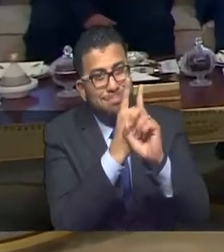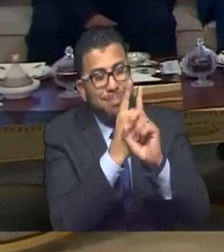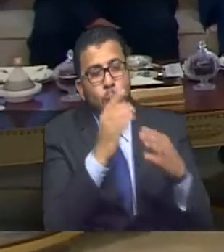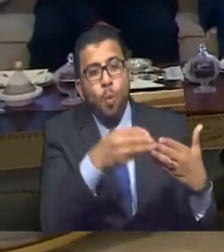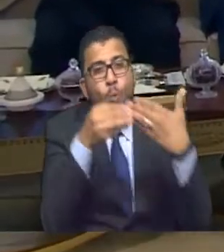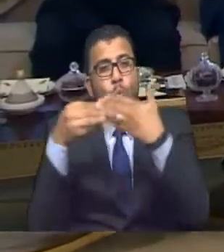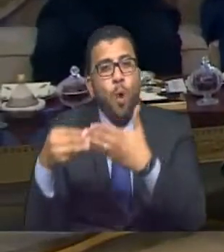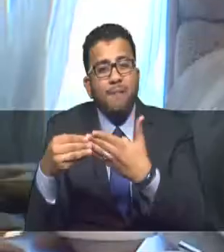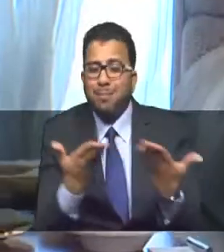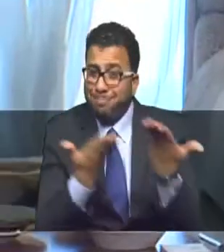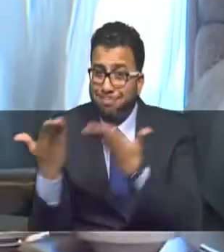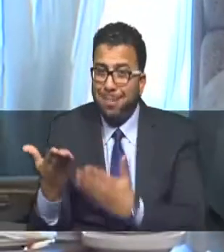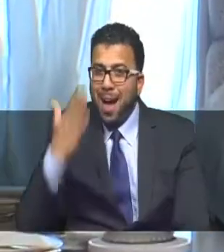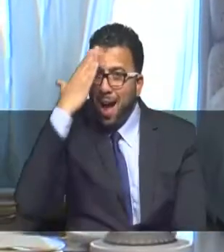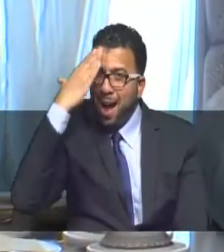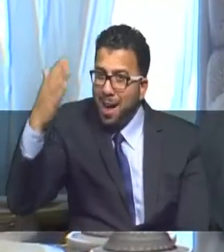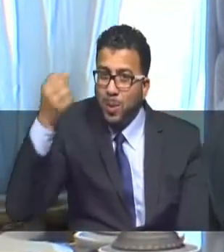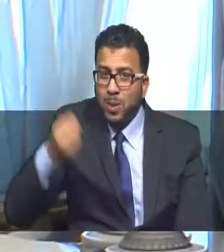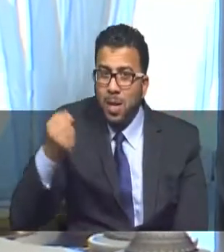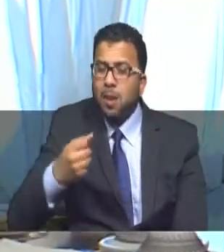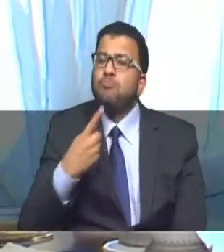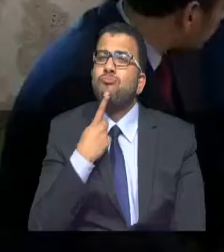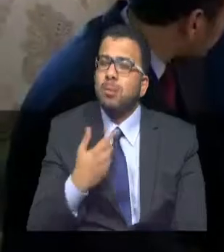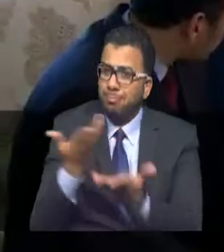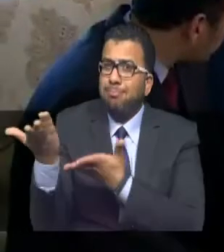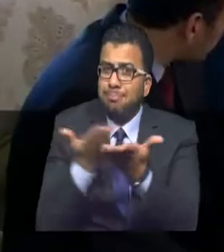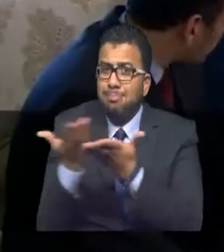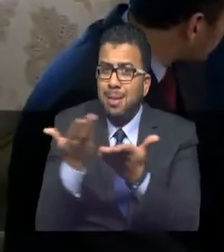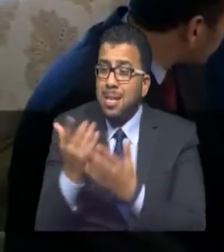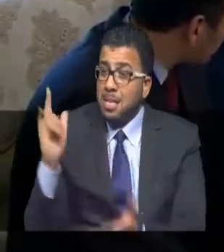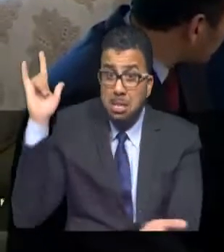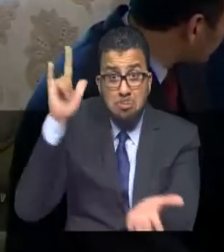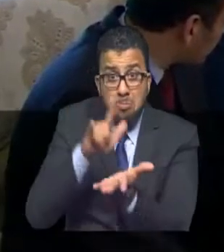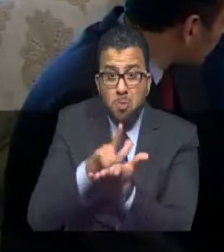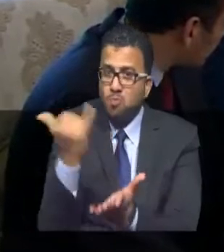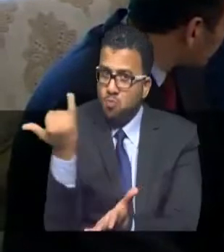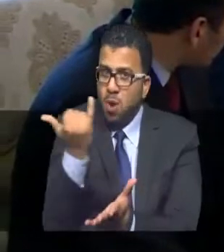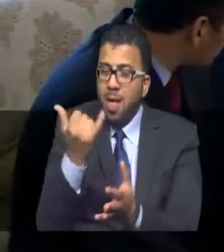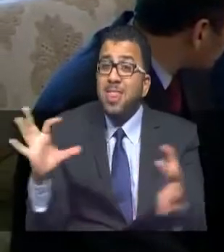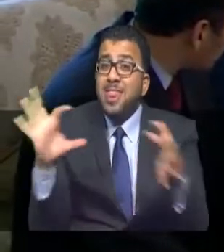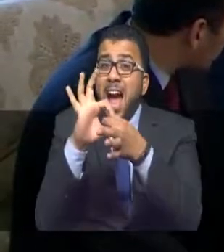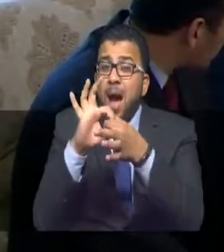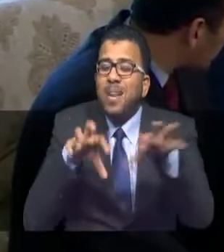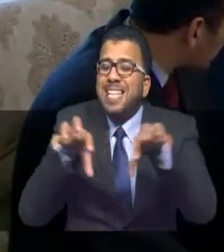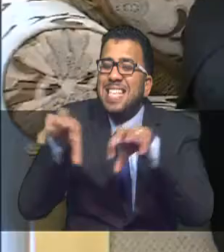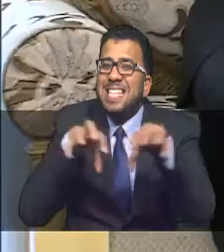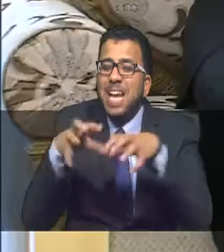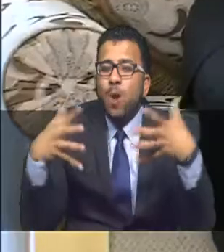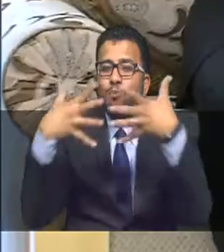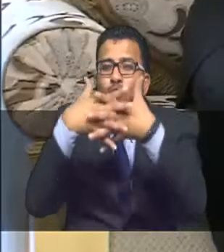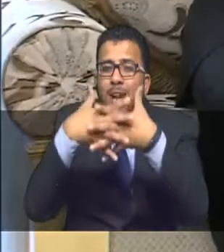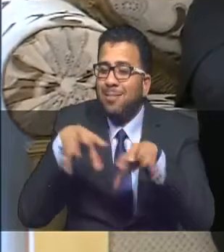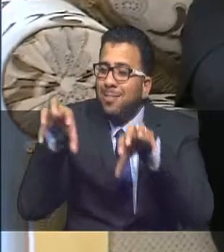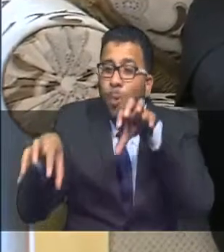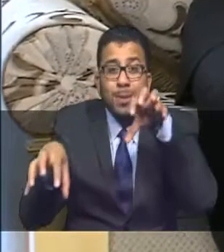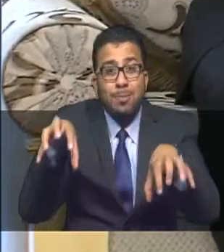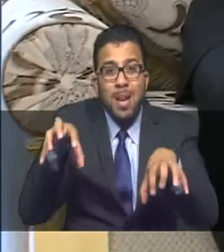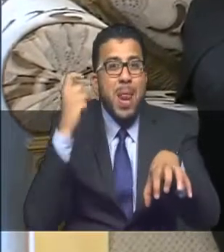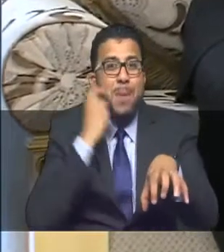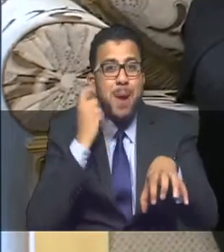والوفد المرافق له، معربا عن أمله أن تعزز هذه الزيارة التعاون والتنسيق المشترك بين البلدين